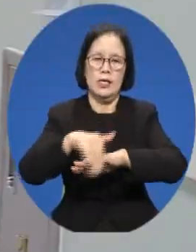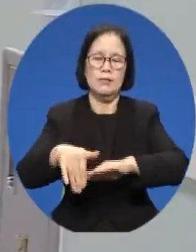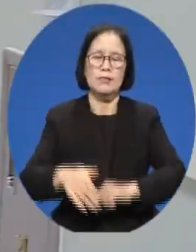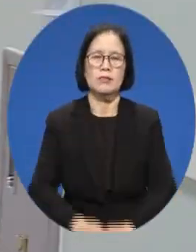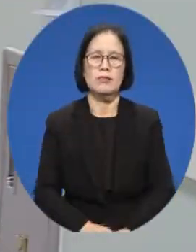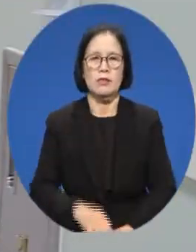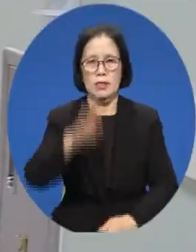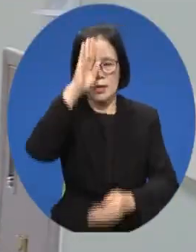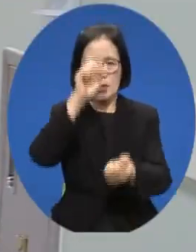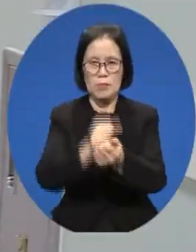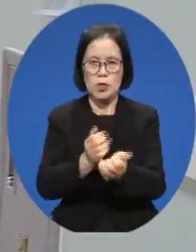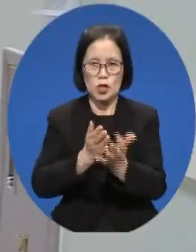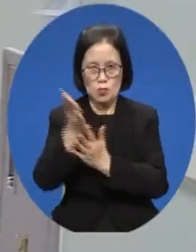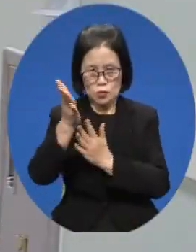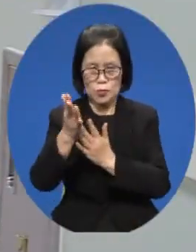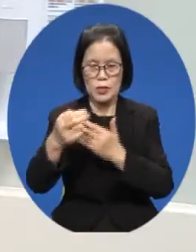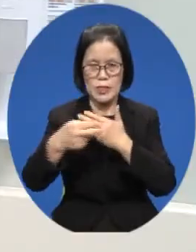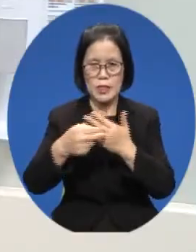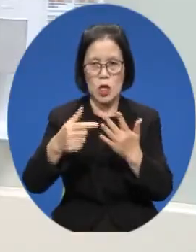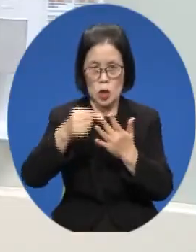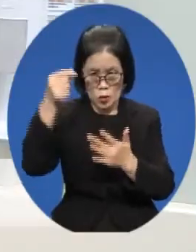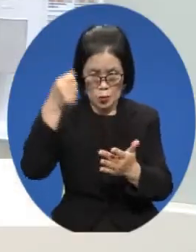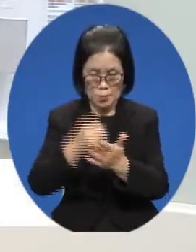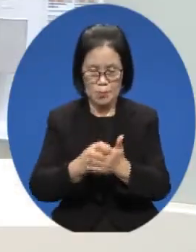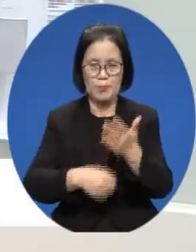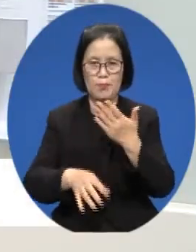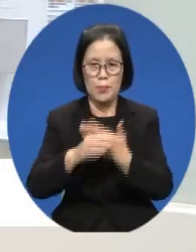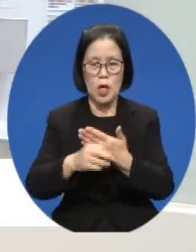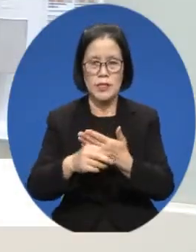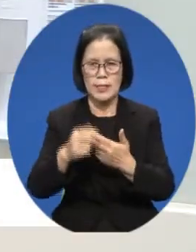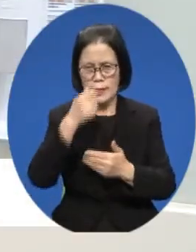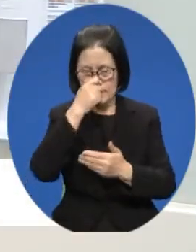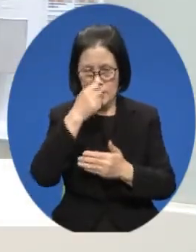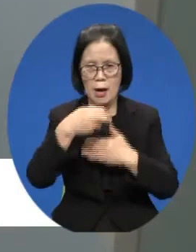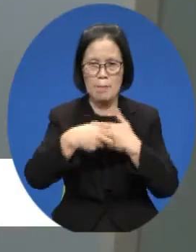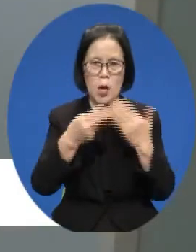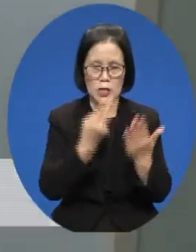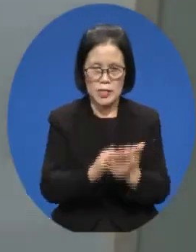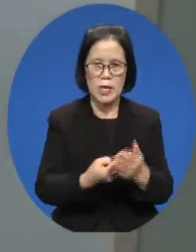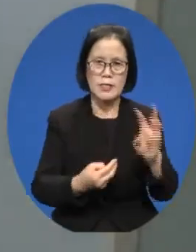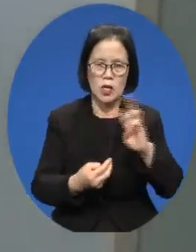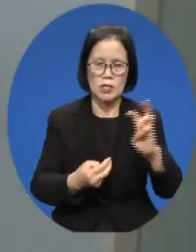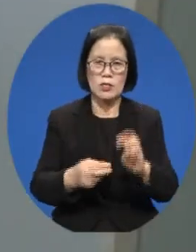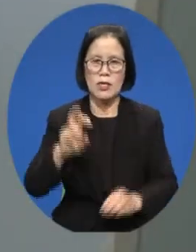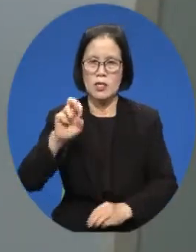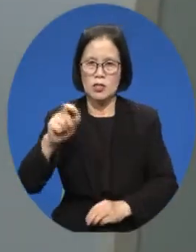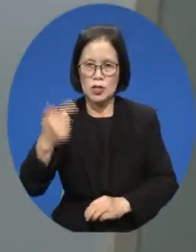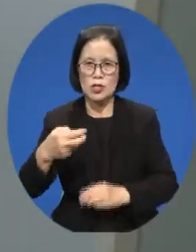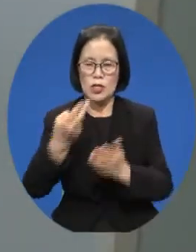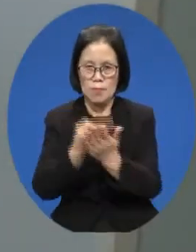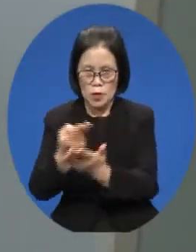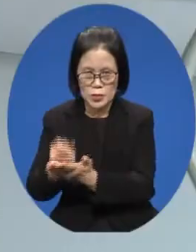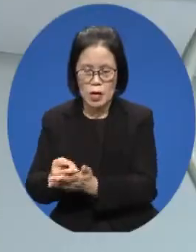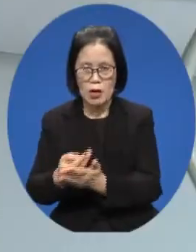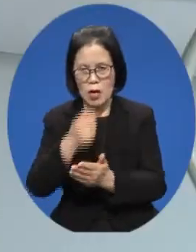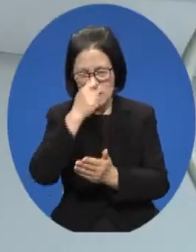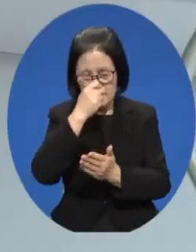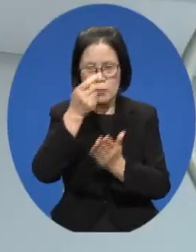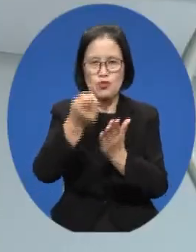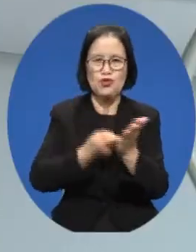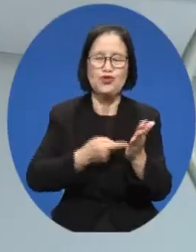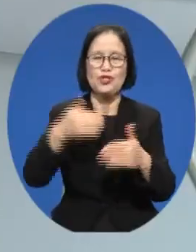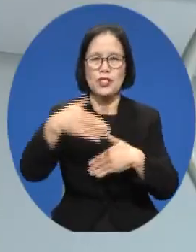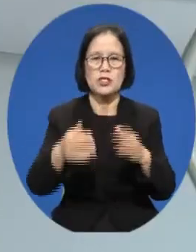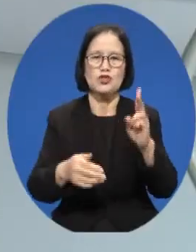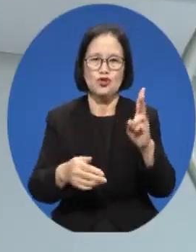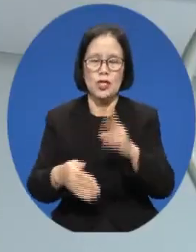감염병 전부 병원으로 지정된 의료기관이 는 음악 영상 30개 등 36개 병상 과 음압 수실 2개